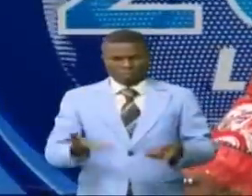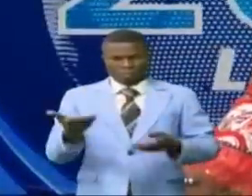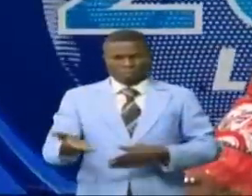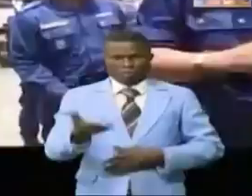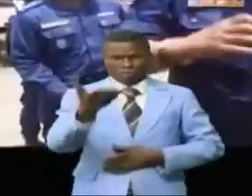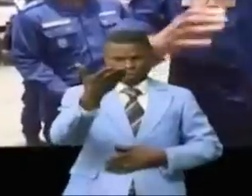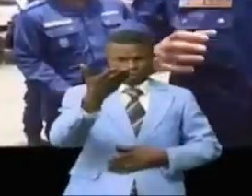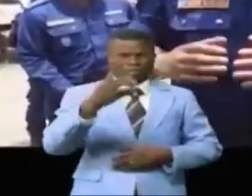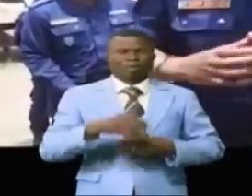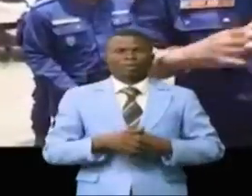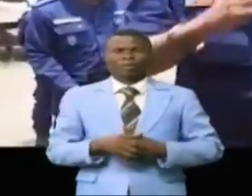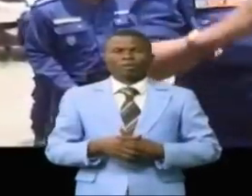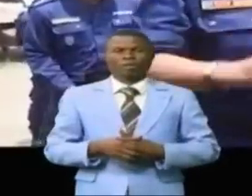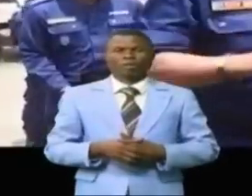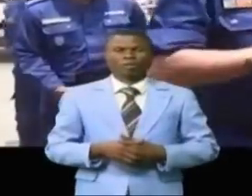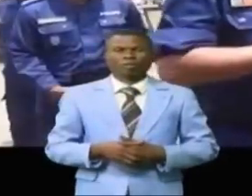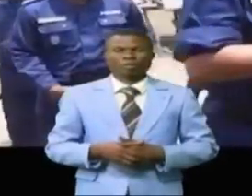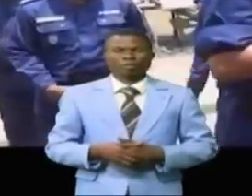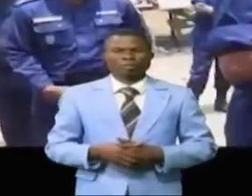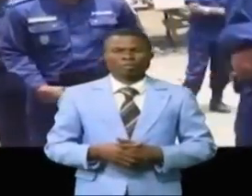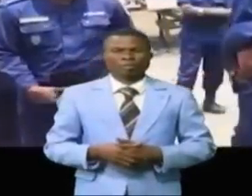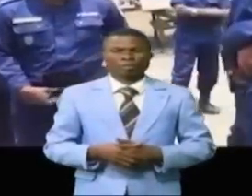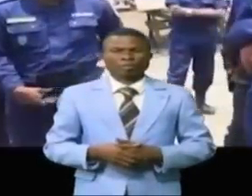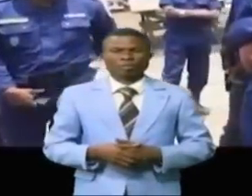Regardez. La police a pour mission